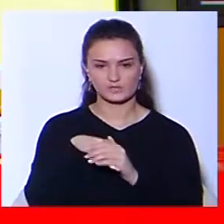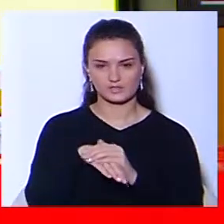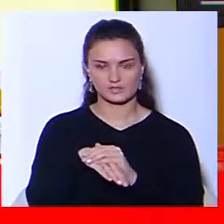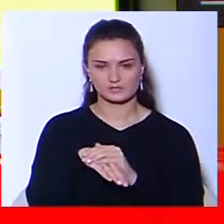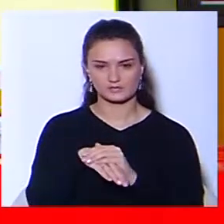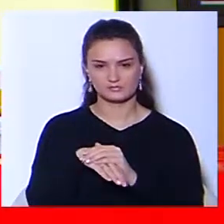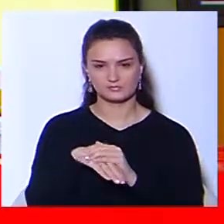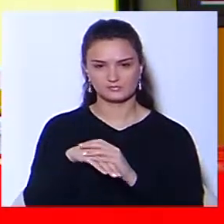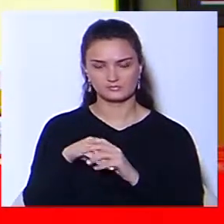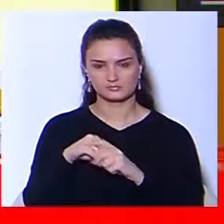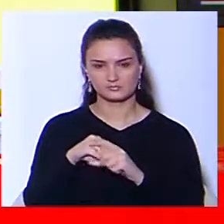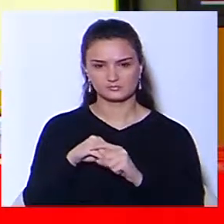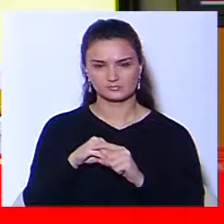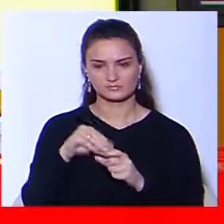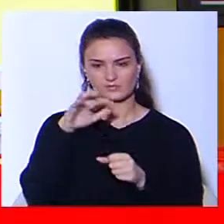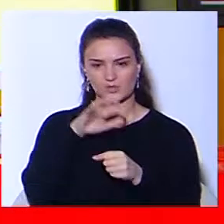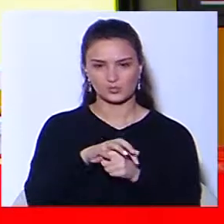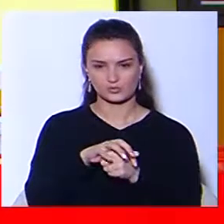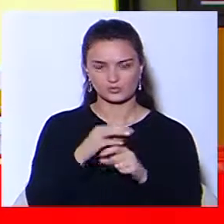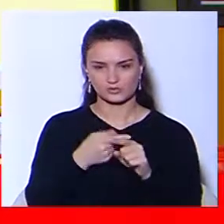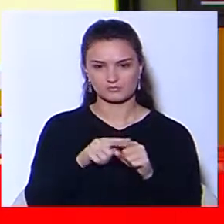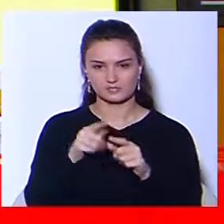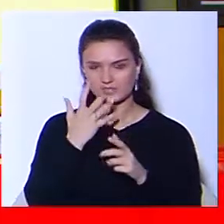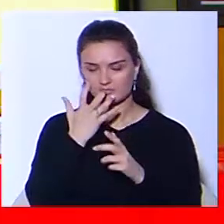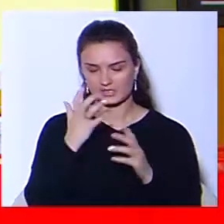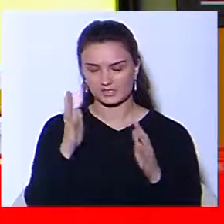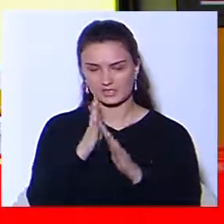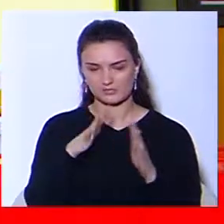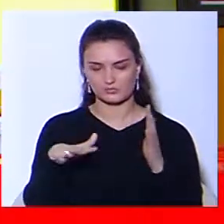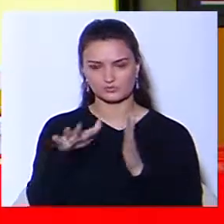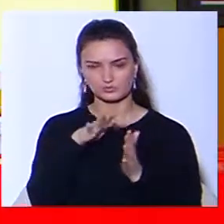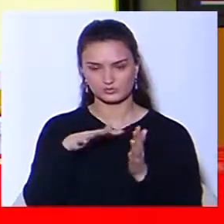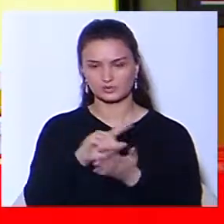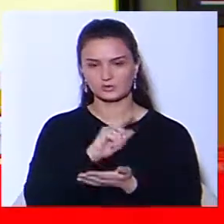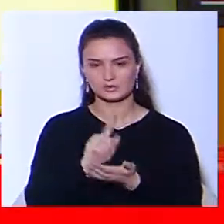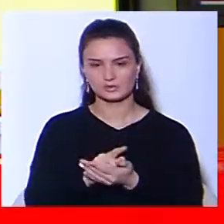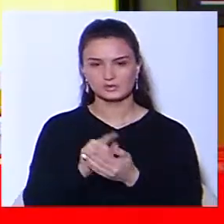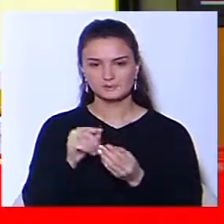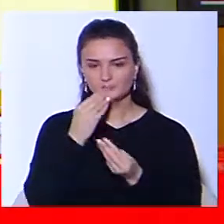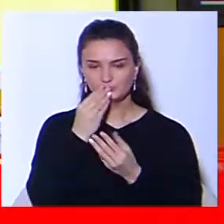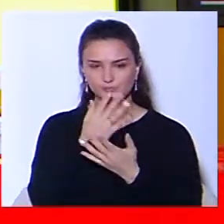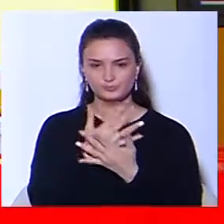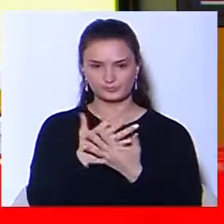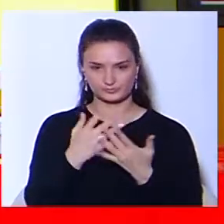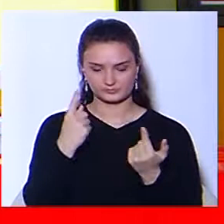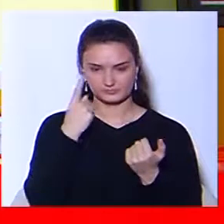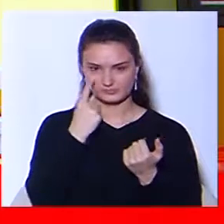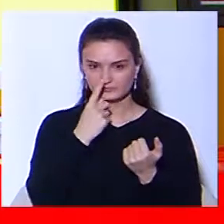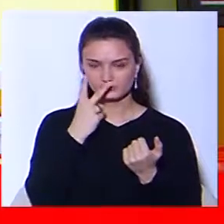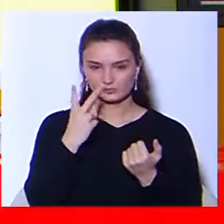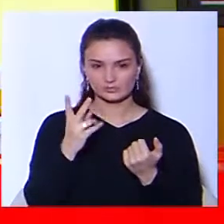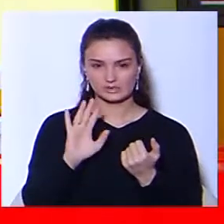da თავდახურულ მდგომარეობაში ამ ტენიან თბილ გარემოში დავაყოვნებთ, აუცილებლად ამ პროდუქტებს თვალი თუ